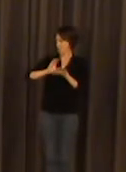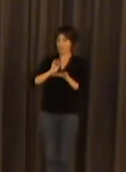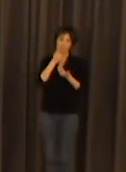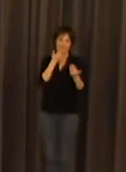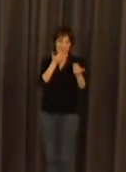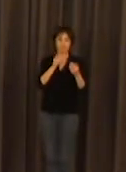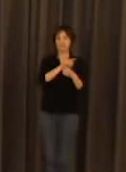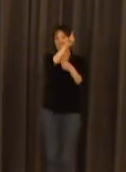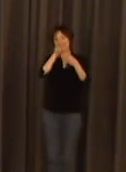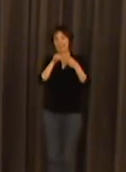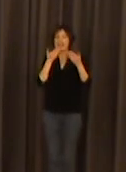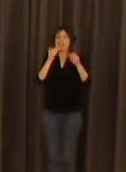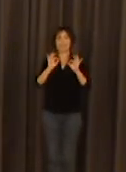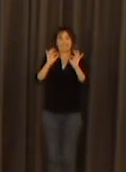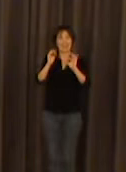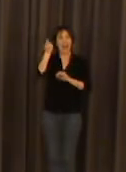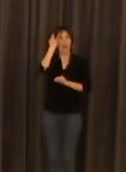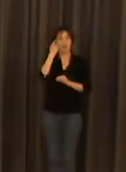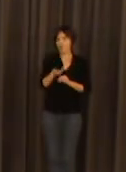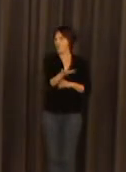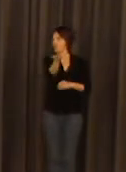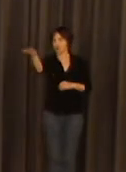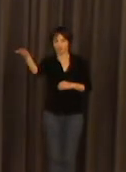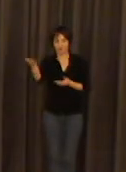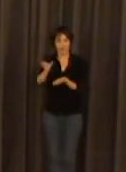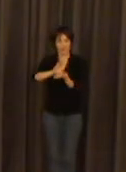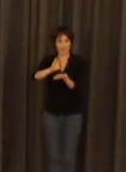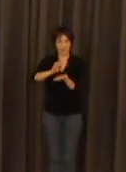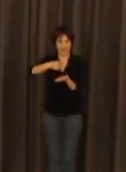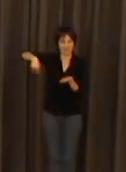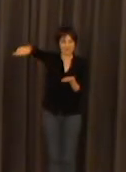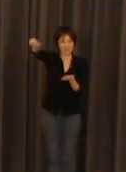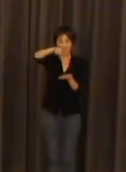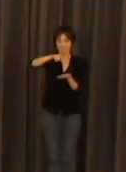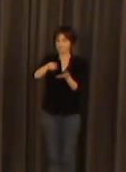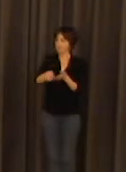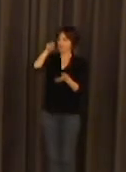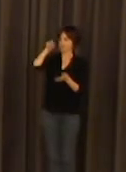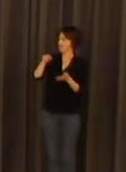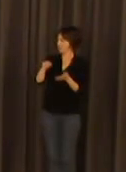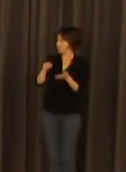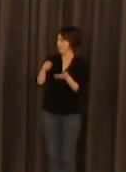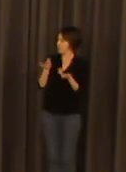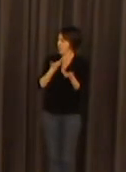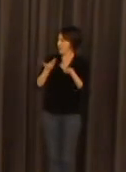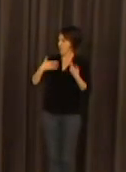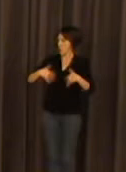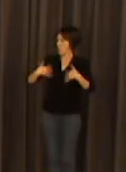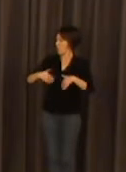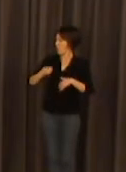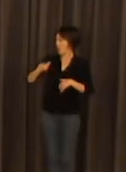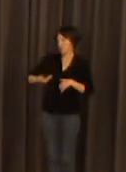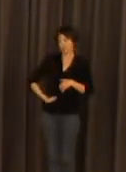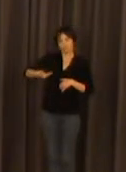als alumnes, sobretot, als alumnes d'aquest curs, per haver volgut optar a aquesta formació tan necessària,